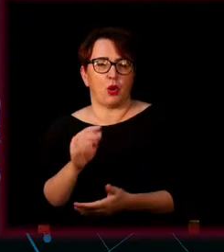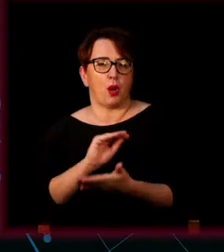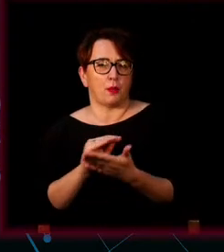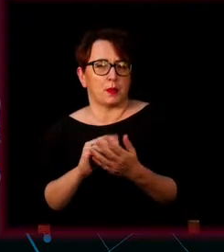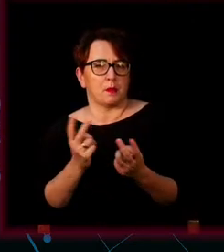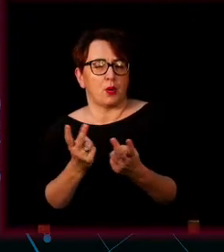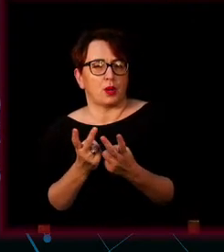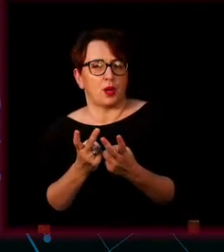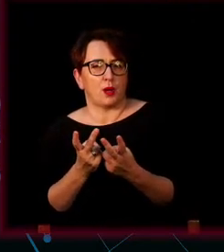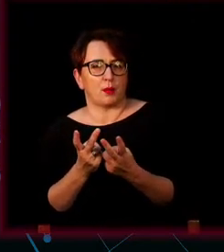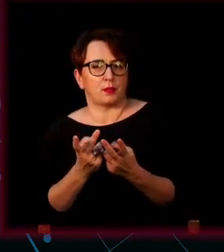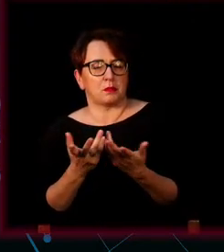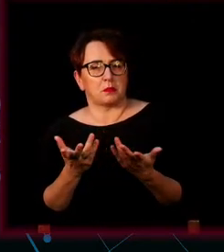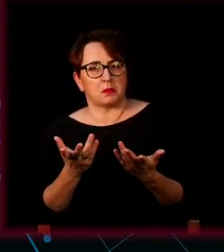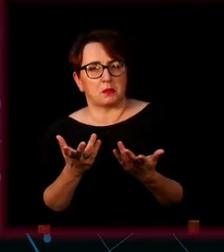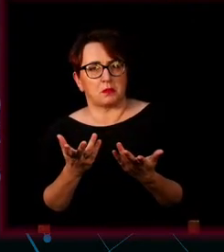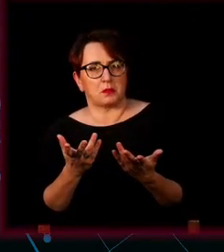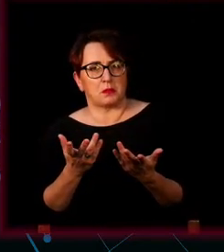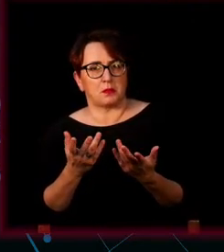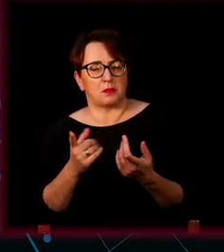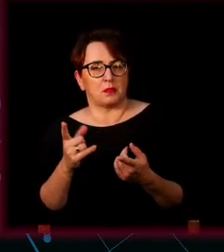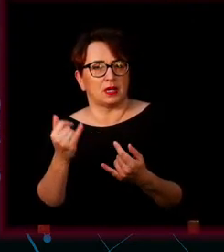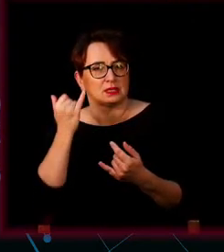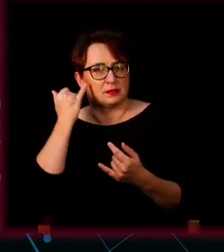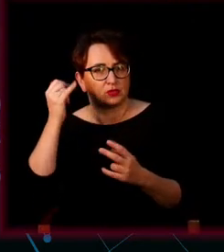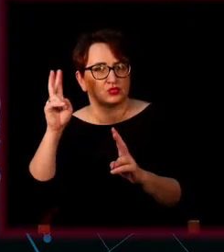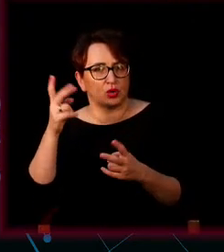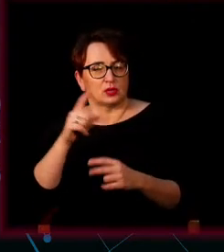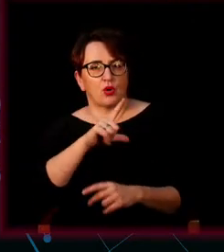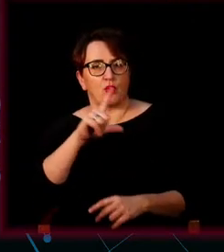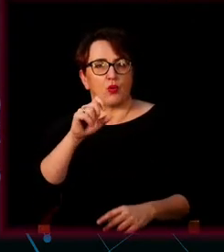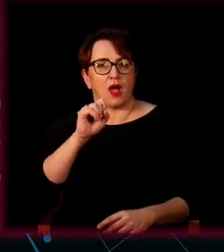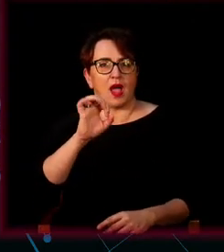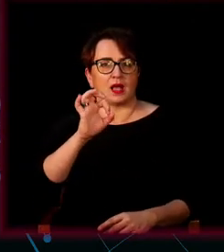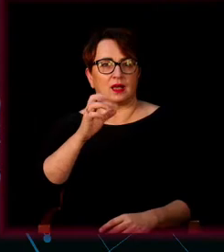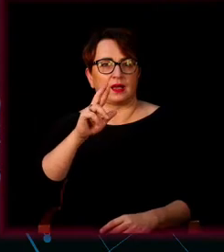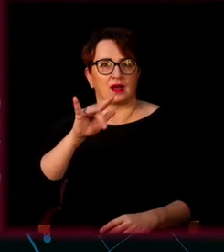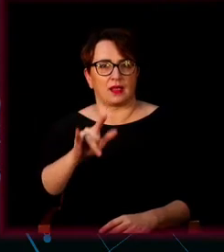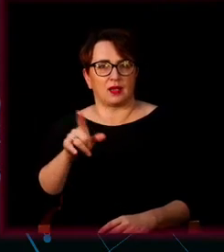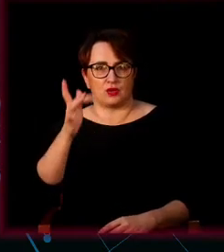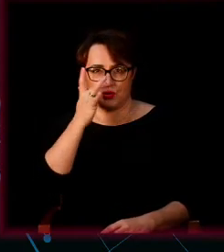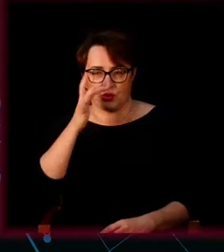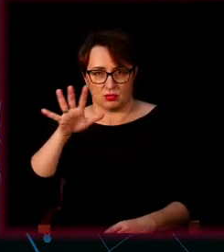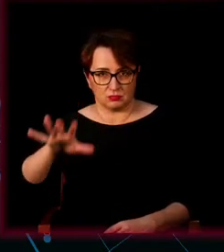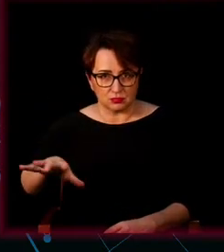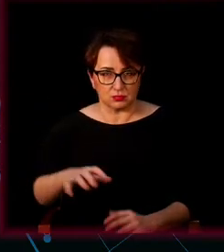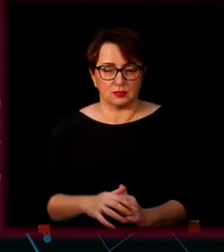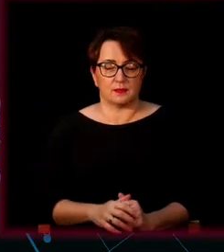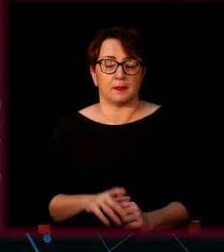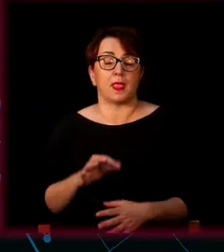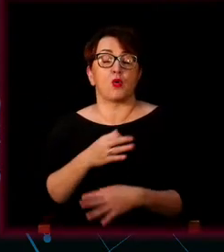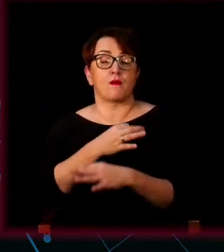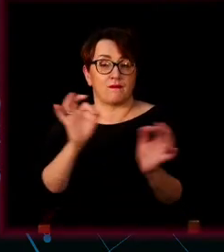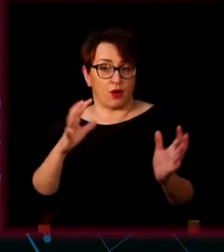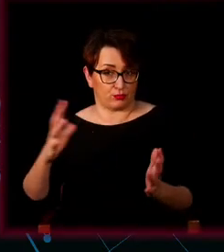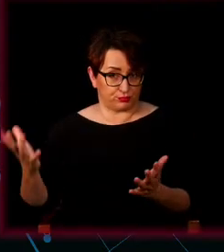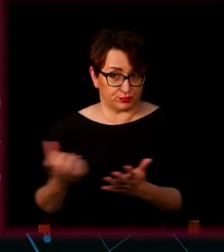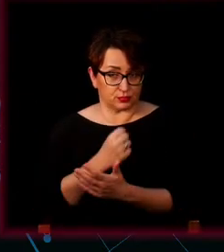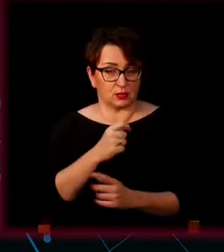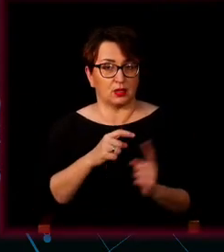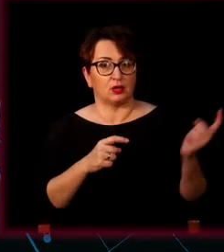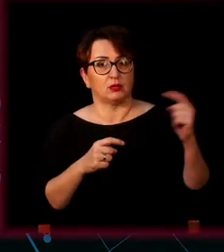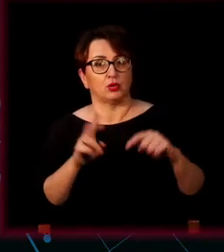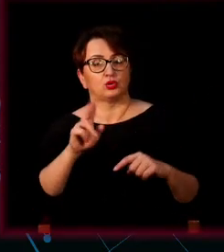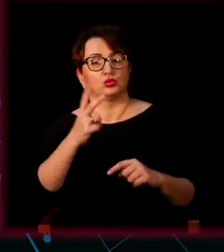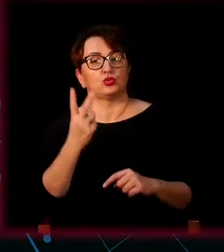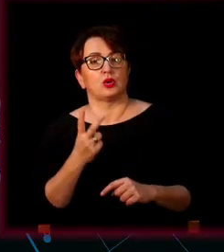opisywanego, wydaje się, z dużą jakby inspiracją Łagrami. I stamtąd dopiero zostaje on potem uwolniony przez